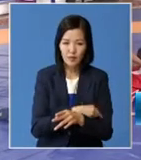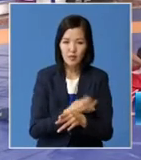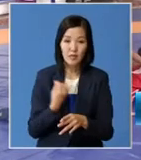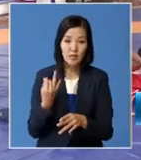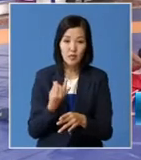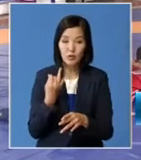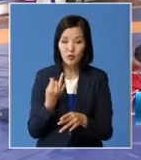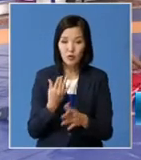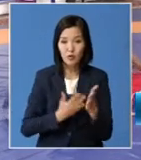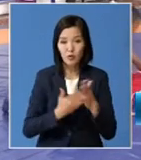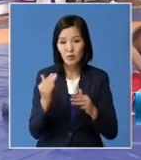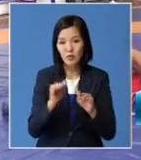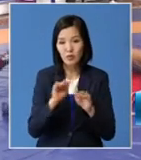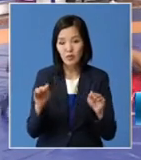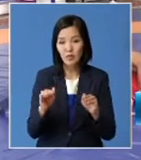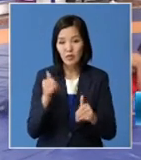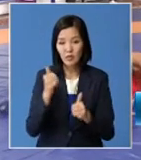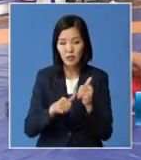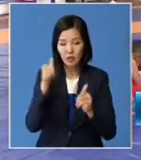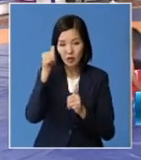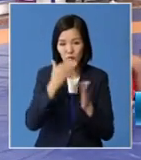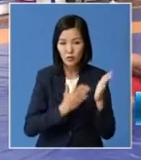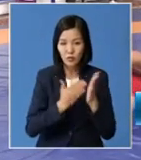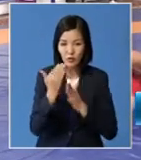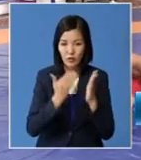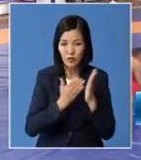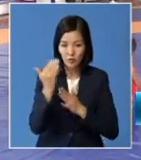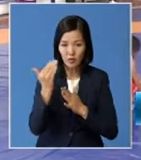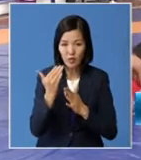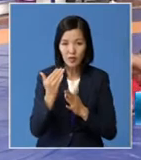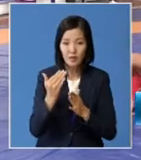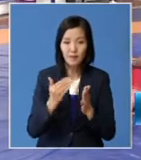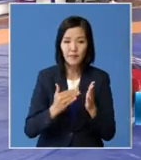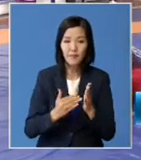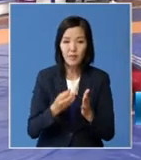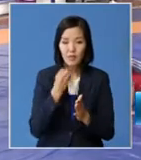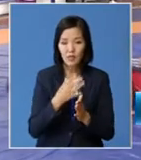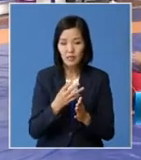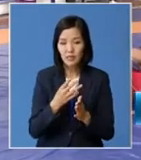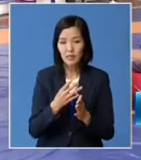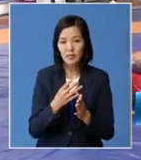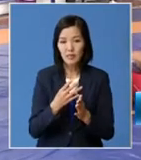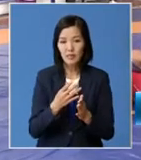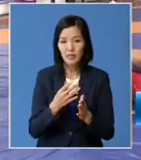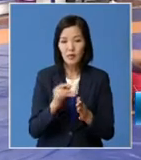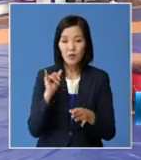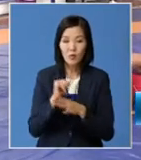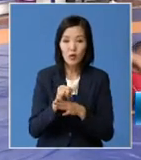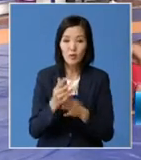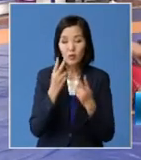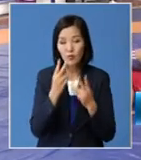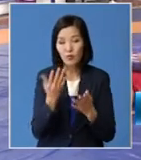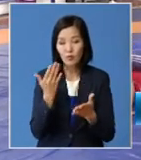Қызығушылығы өте жақсы, жылдан жылға жақсы өтіп жатыр. Біз өзіміз қуаныштымыз бұндай жарыста келіп, өзіміз қонақ болып отырмыз. Бір